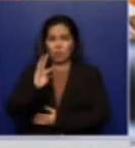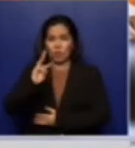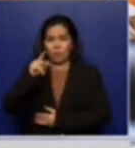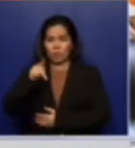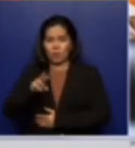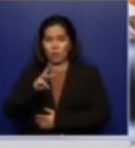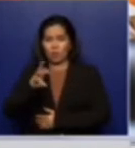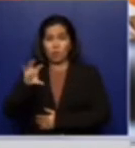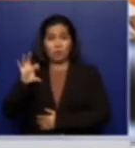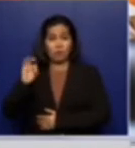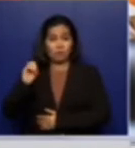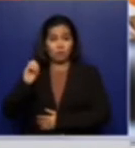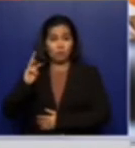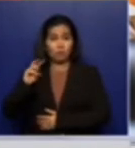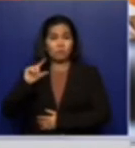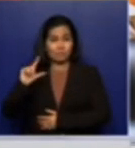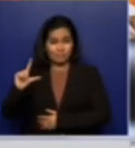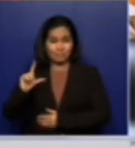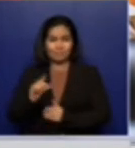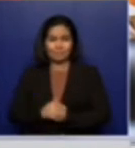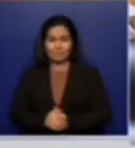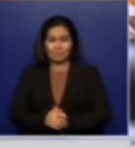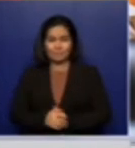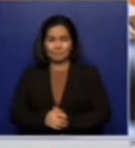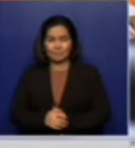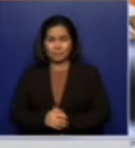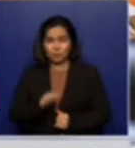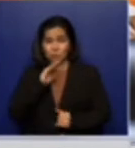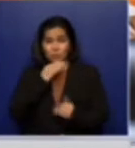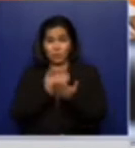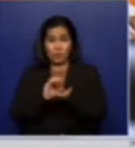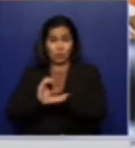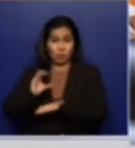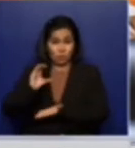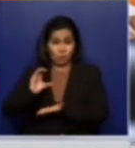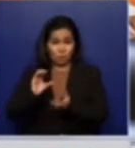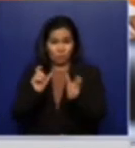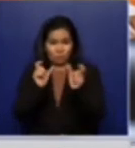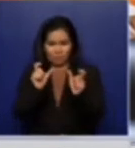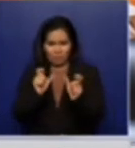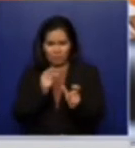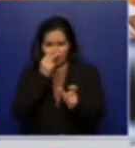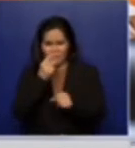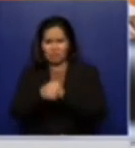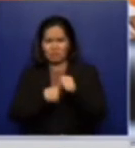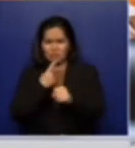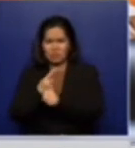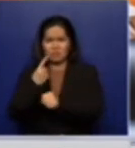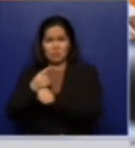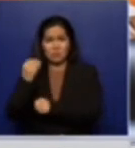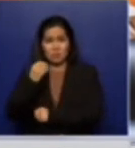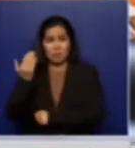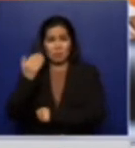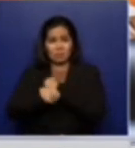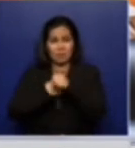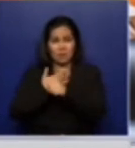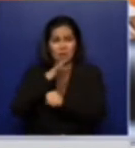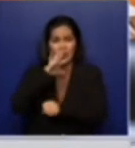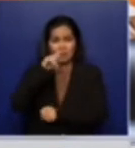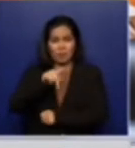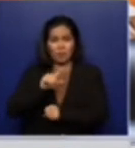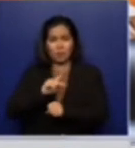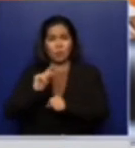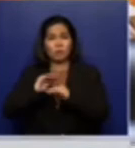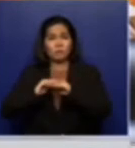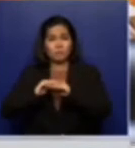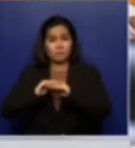านนะครับเพราะนั้นถ้าใส่ไปแบบนี้ท่านก็ใส่แบบนี้มาทุกปีปีที่แล้ว 5,000 กว่าแล้วราค